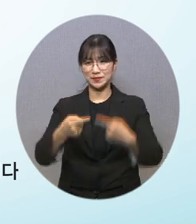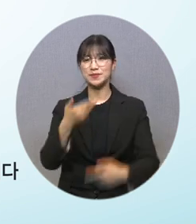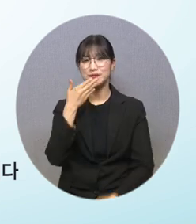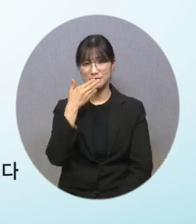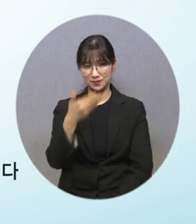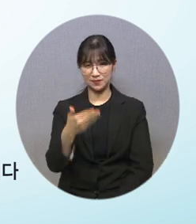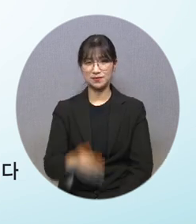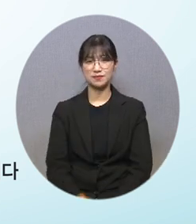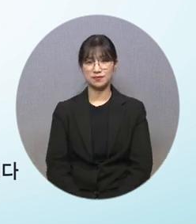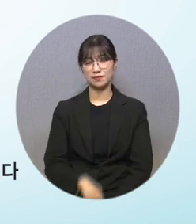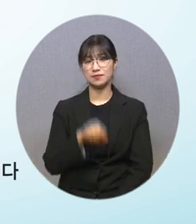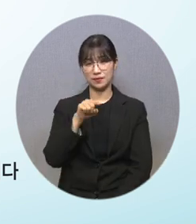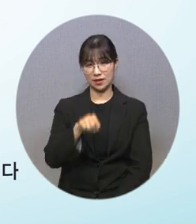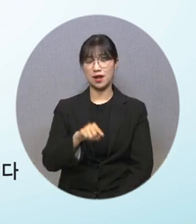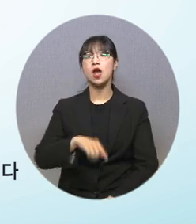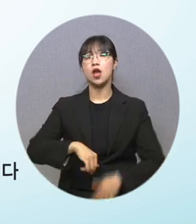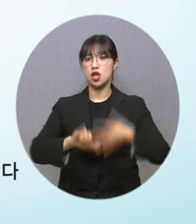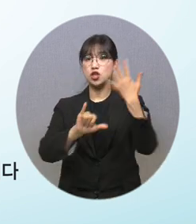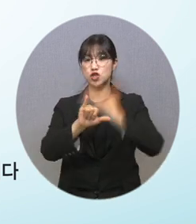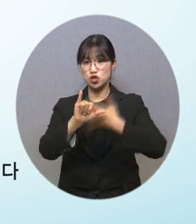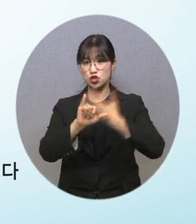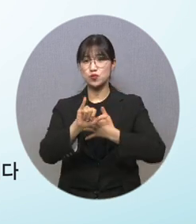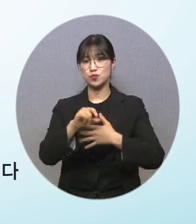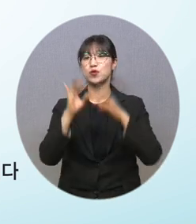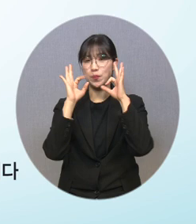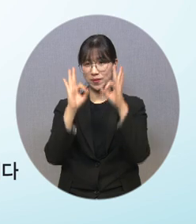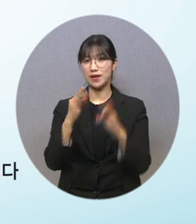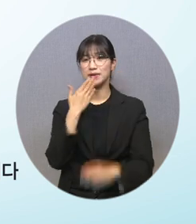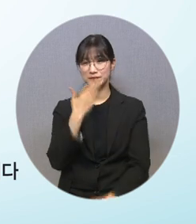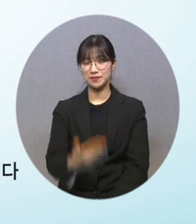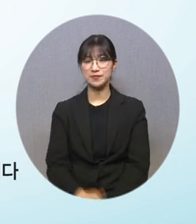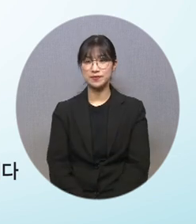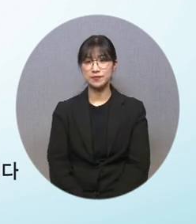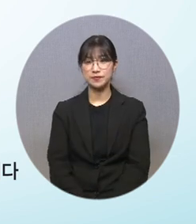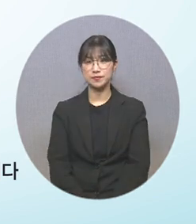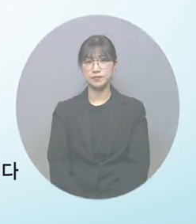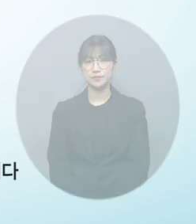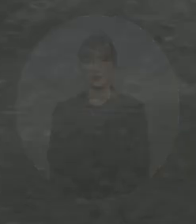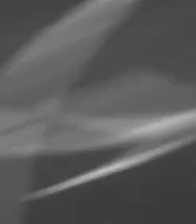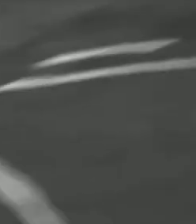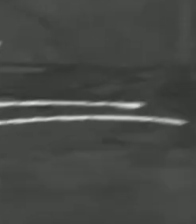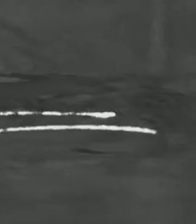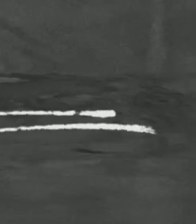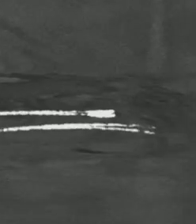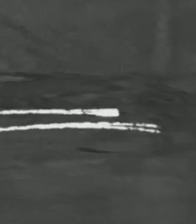됩니다. 해당 프로그램은 복지TV 유튜브 채널로 다시 볼 수 있습니다.